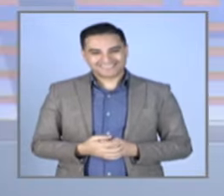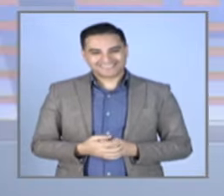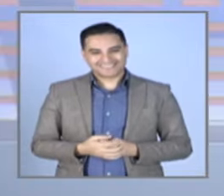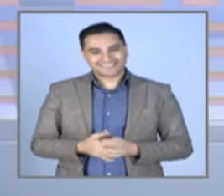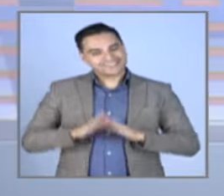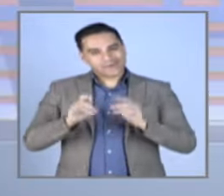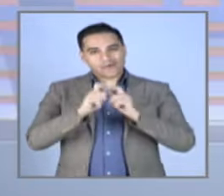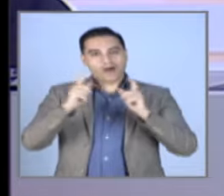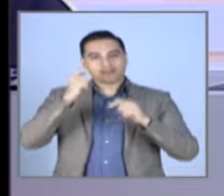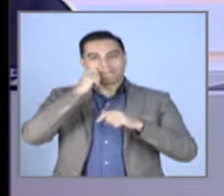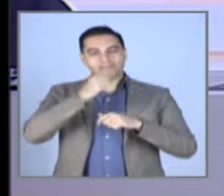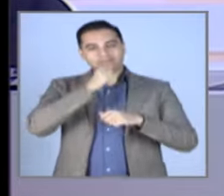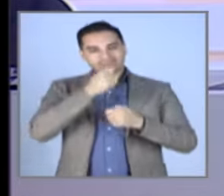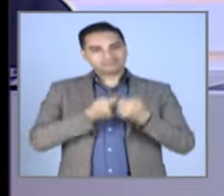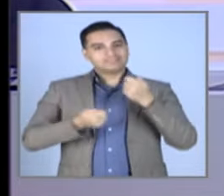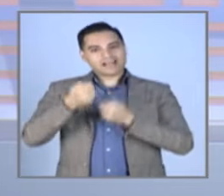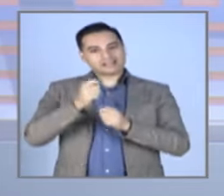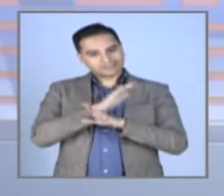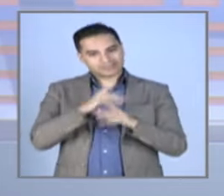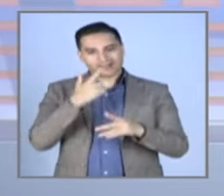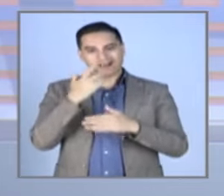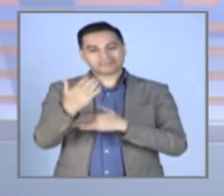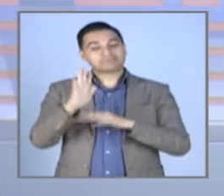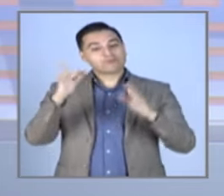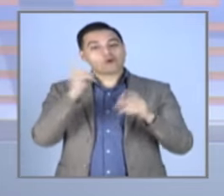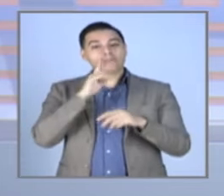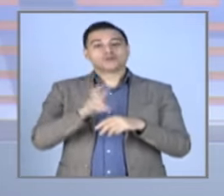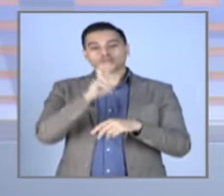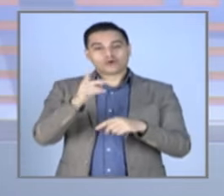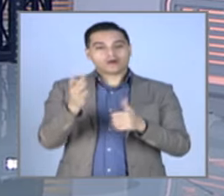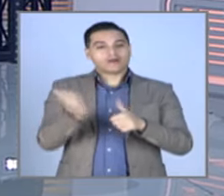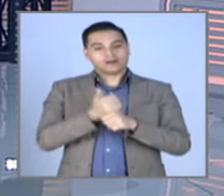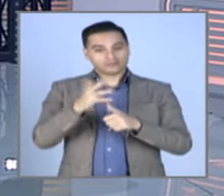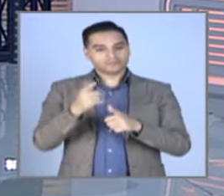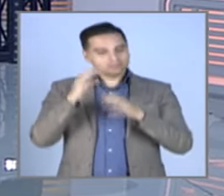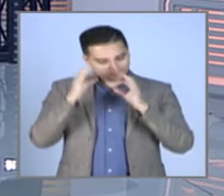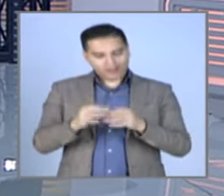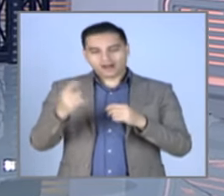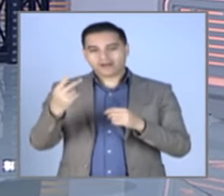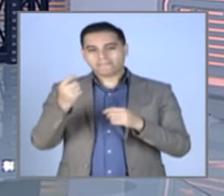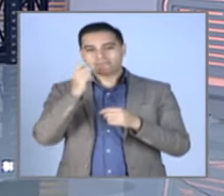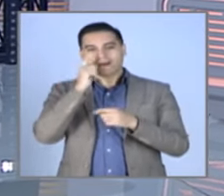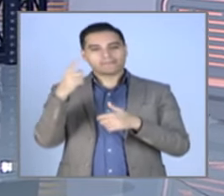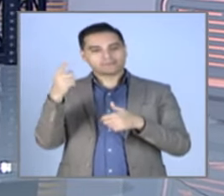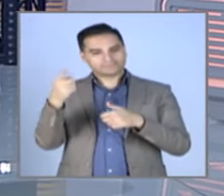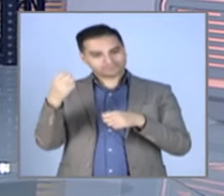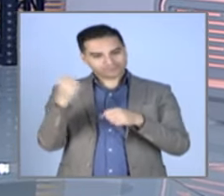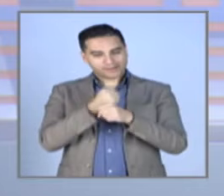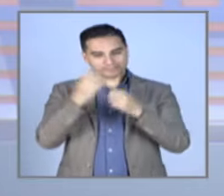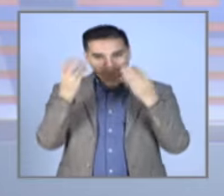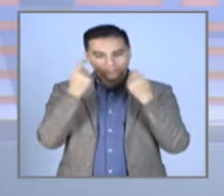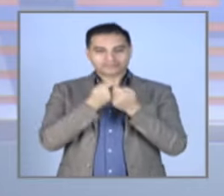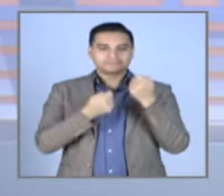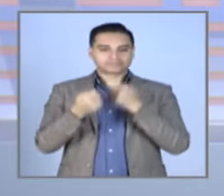يا سلام على التواضع. نسال مدام مشيره رايك ايه؟ بالفعل صح زي ما هو بيقول. فعلا ايوه فعلا والله.